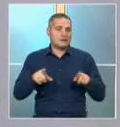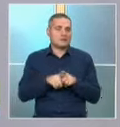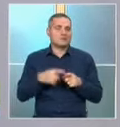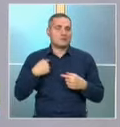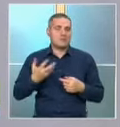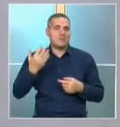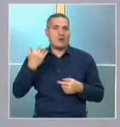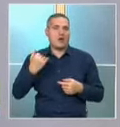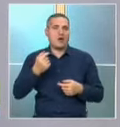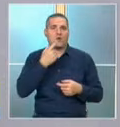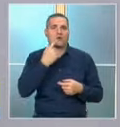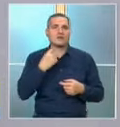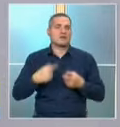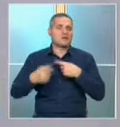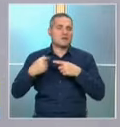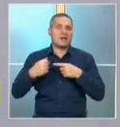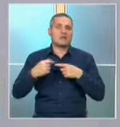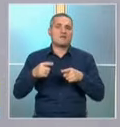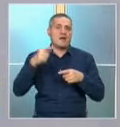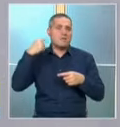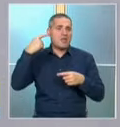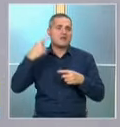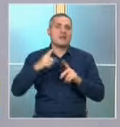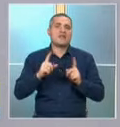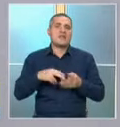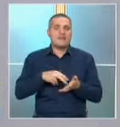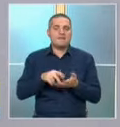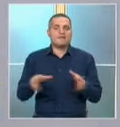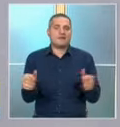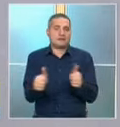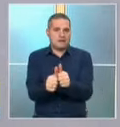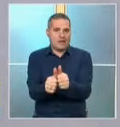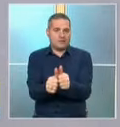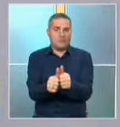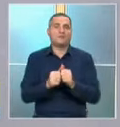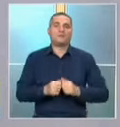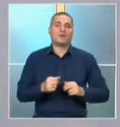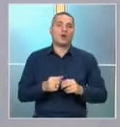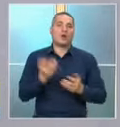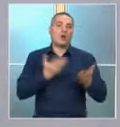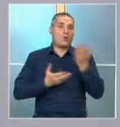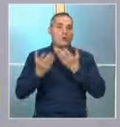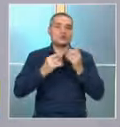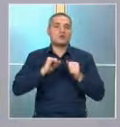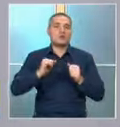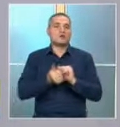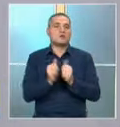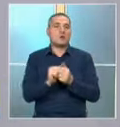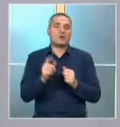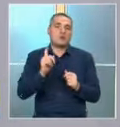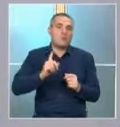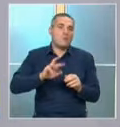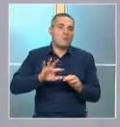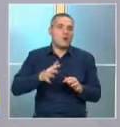съм била годините назад на това мнение, че не вървят ръка за ръка. Училището и спорта, може би, в